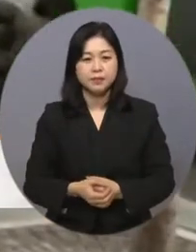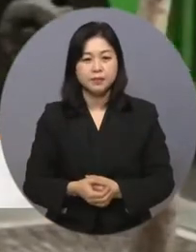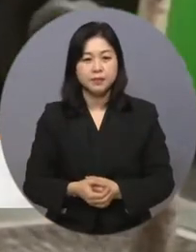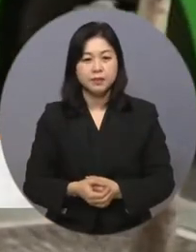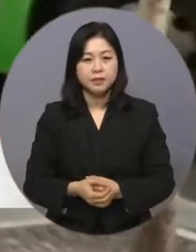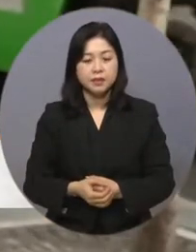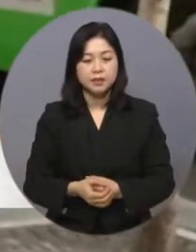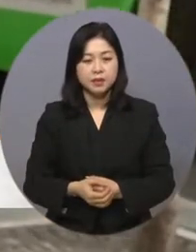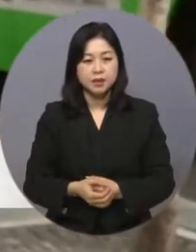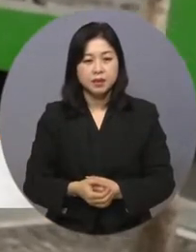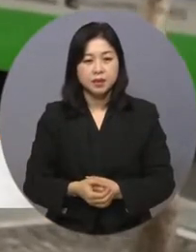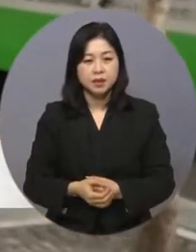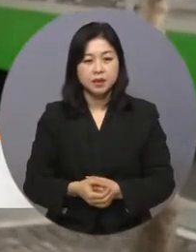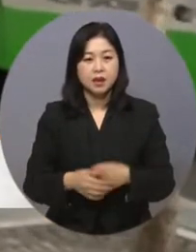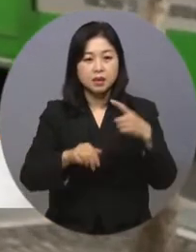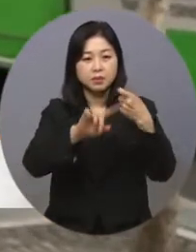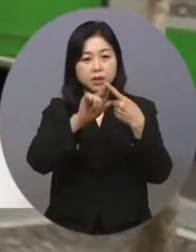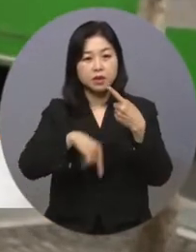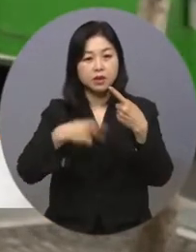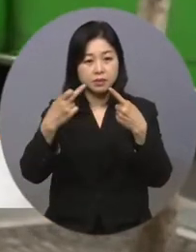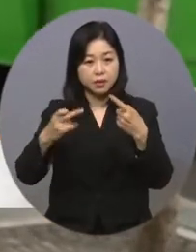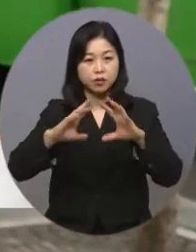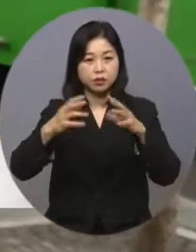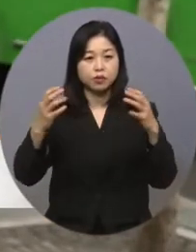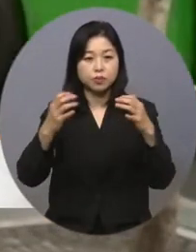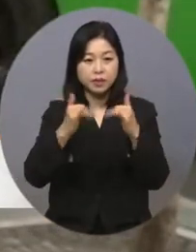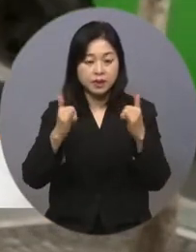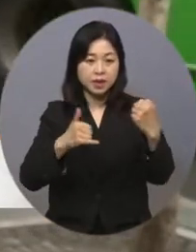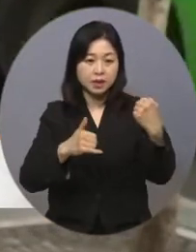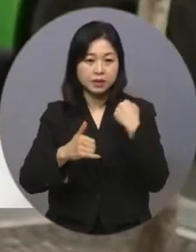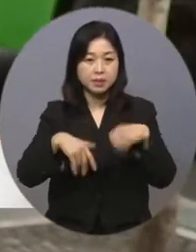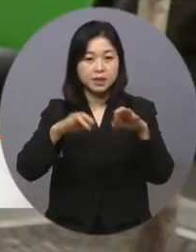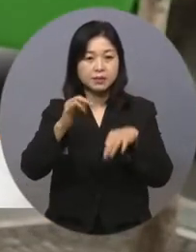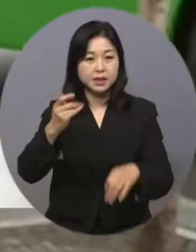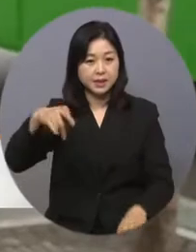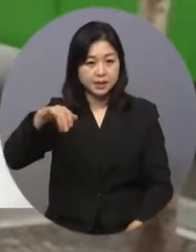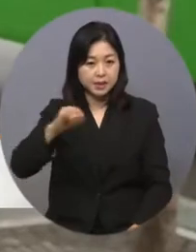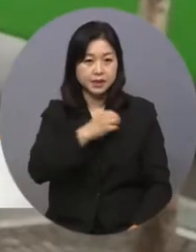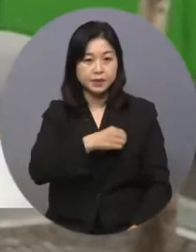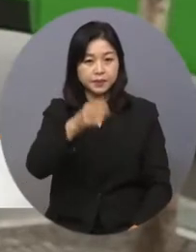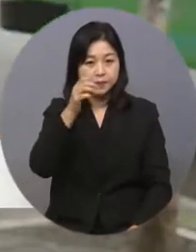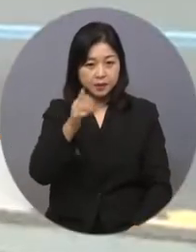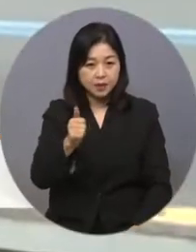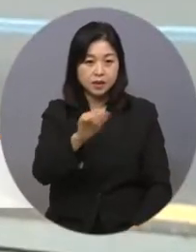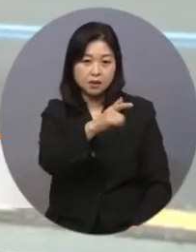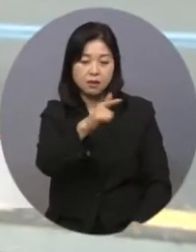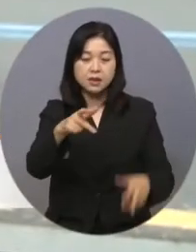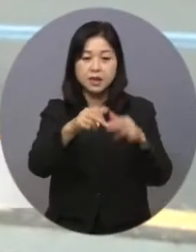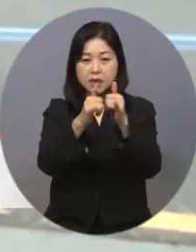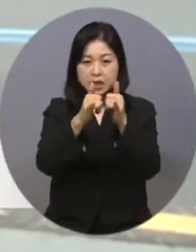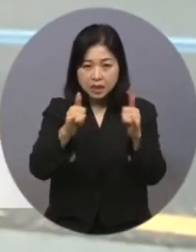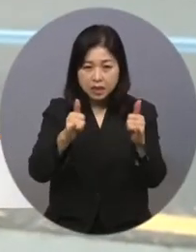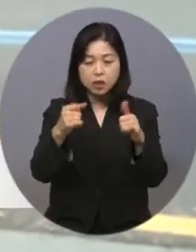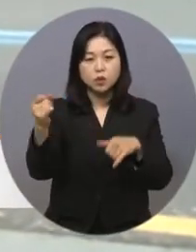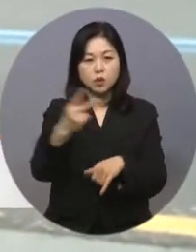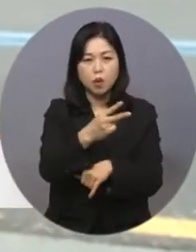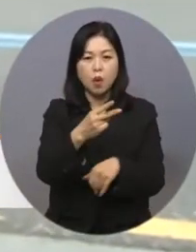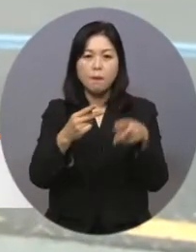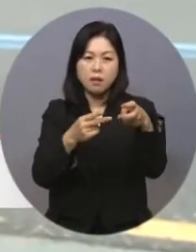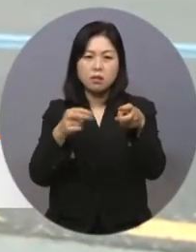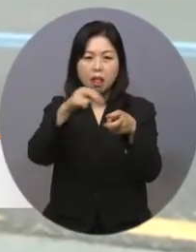12일 국민 김미 지원은 다양한 유형의 장애인 노약자 등 그 통역자 의 불편이 해결되지 못하고 있다며